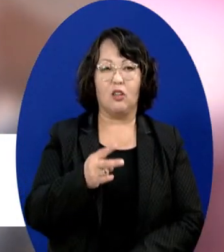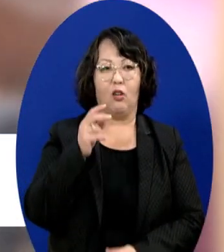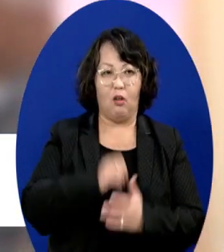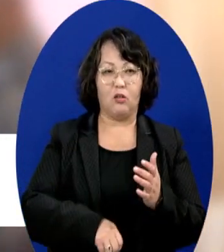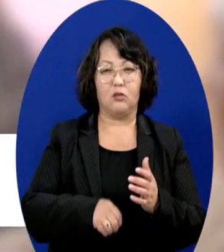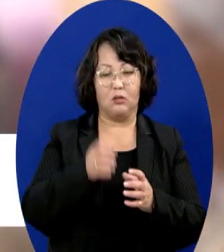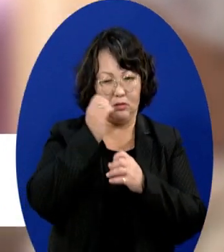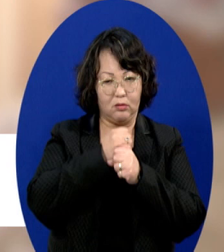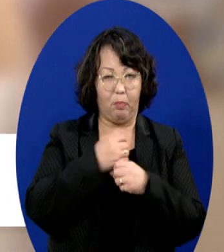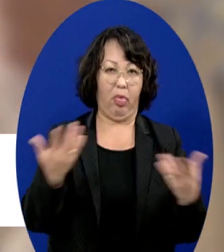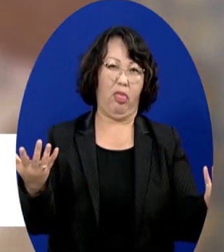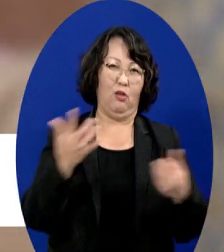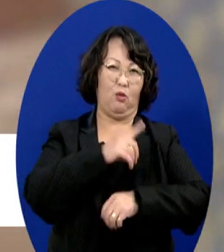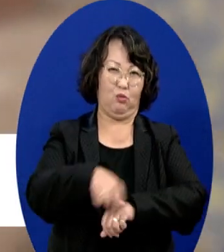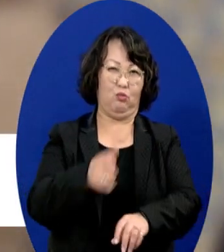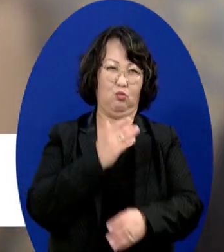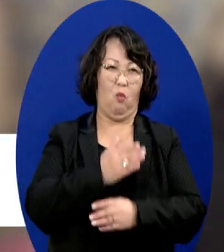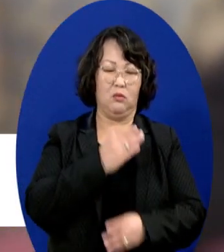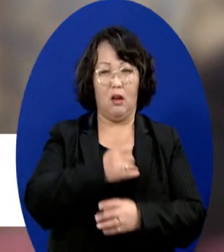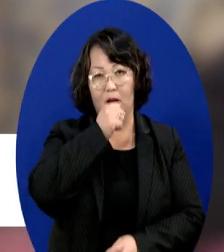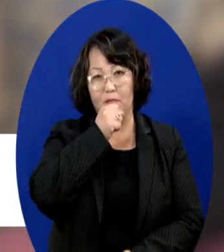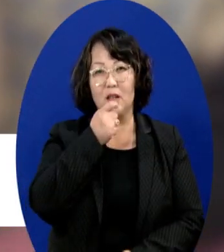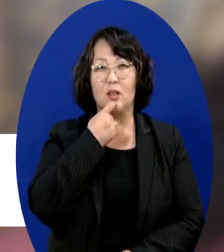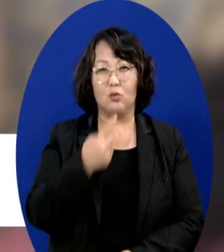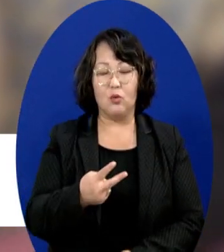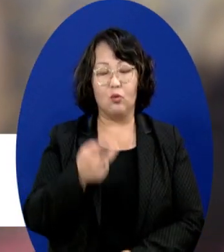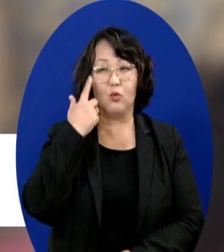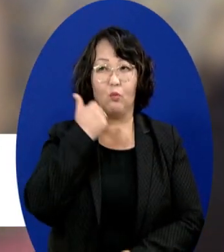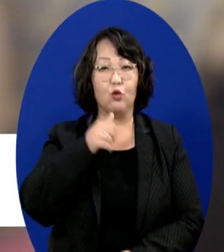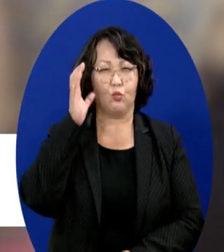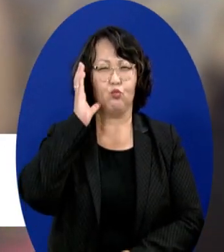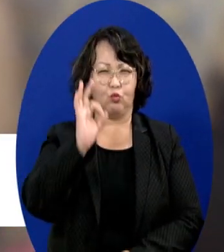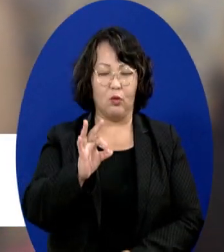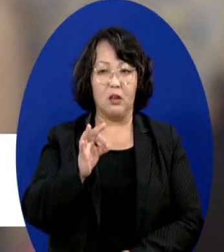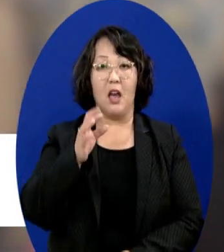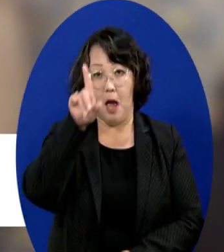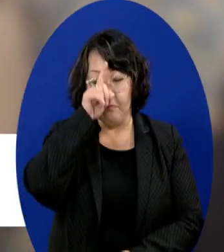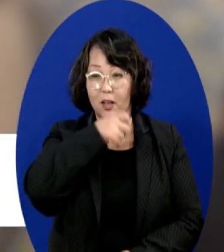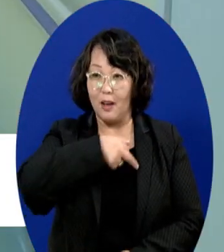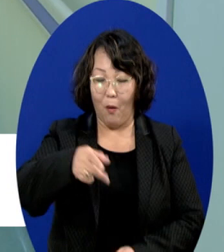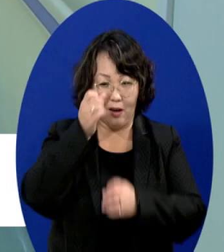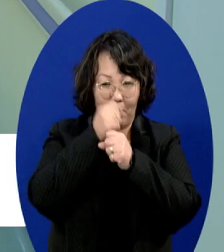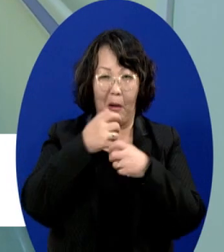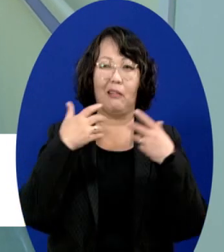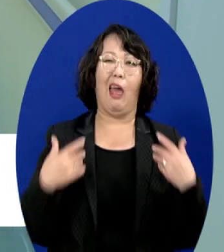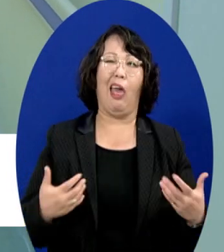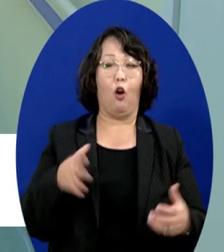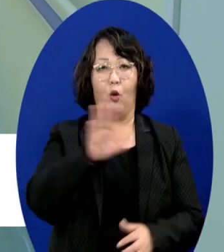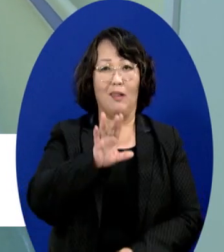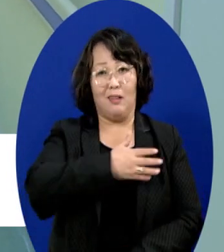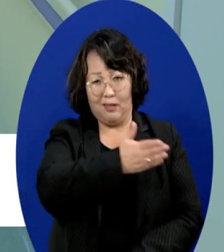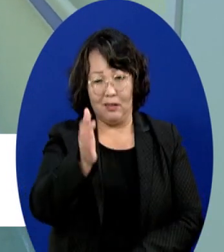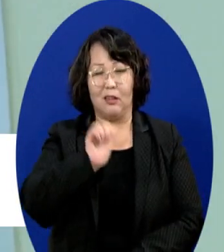зэрэг нь нөлөөлж байна. Тиймээс бидний бараг өдөр бүр сонсдогч хэрэгжүүлж чаддаггүй эрүүл мэндийн үзлэг шинжилгээ эрт илрүүлэхийг одоо л амьдралдаа